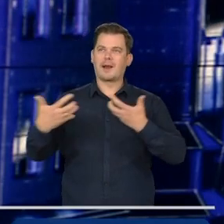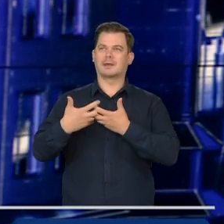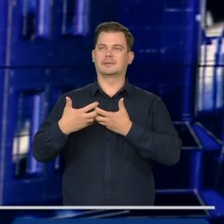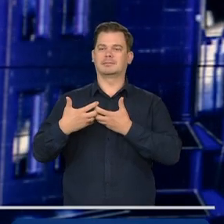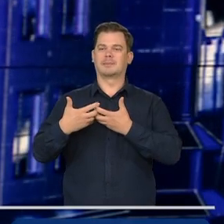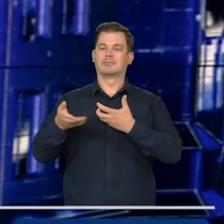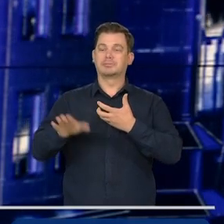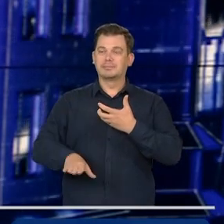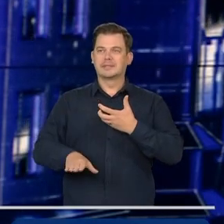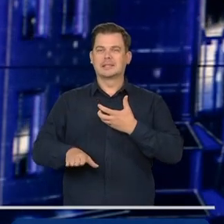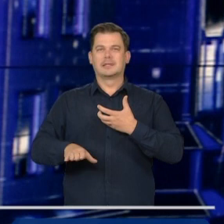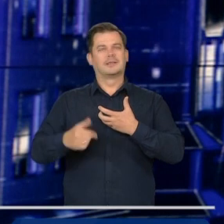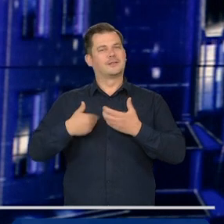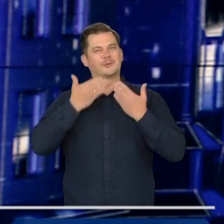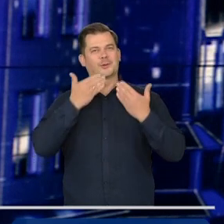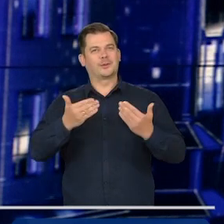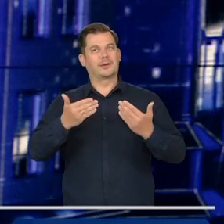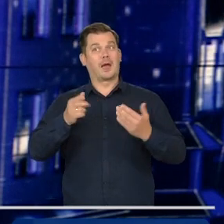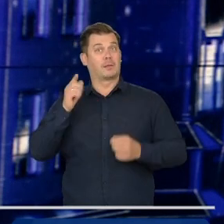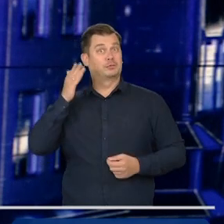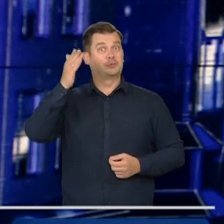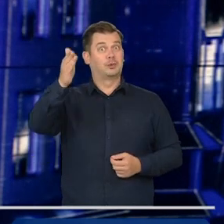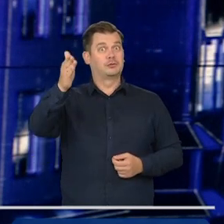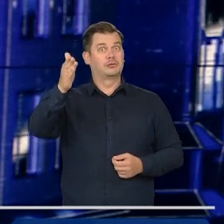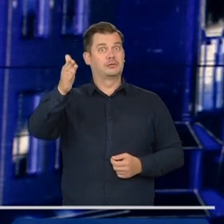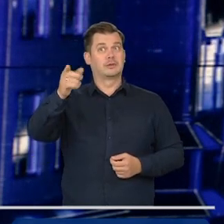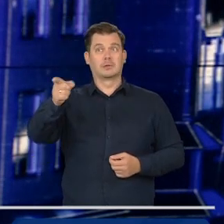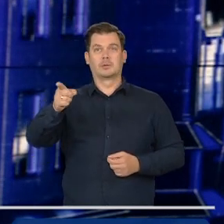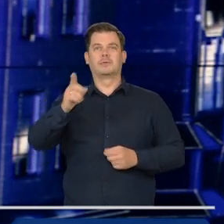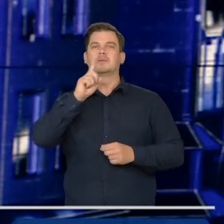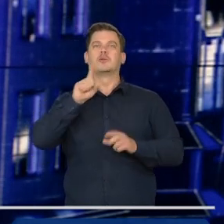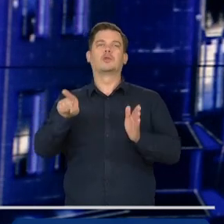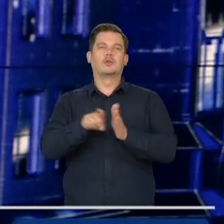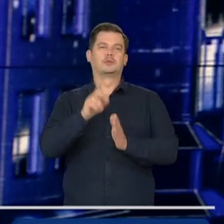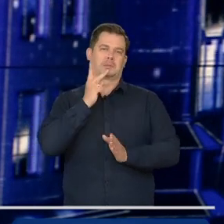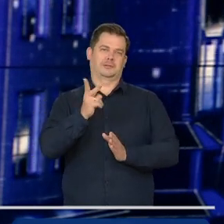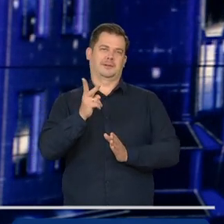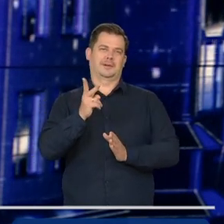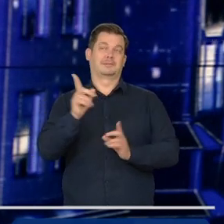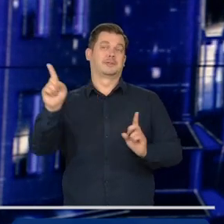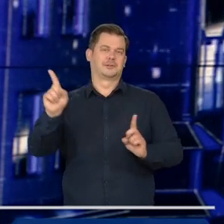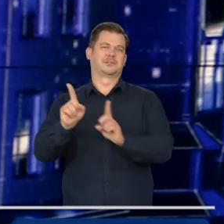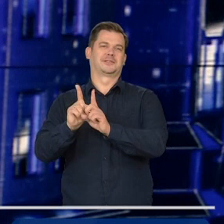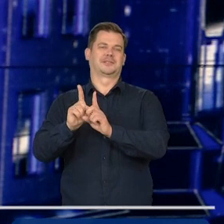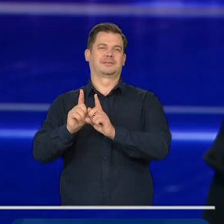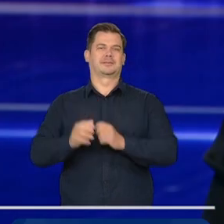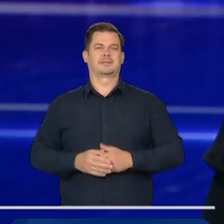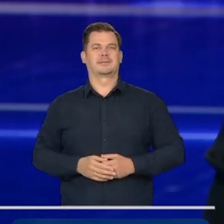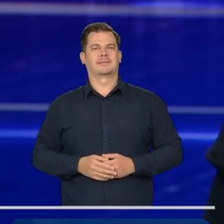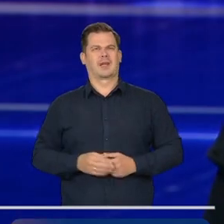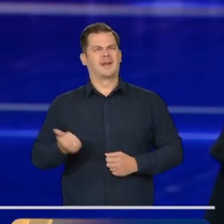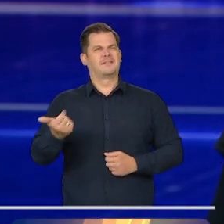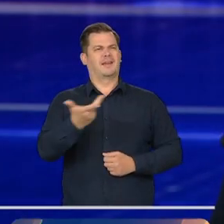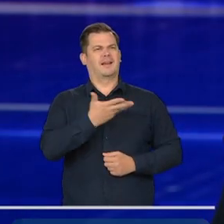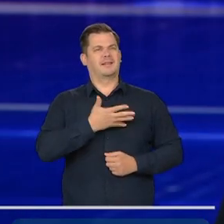za to podziękować, a z taką nadzieją, że oni odeszli, powiedzieli nam do zobaczenia i czekają na nas. Wielu z nas jednak nie